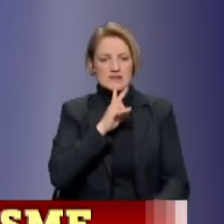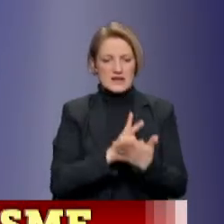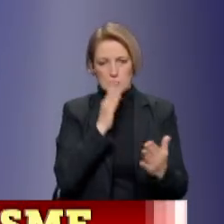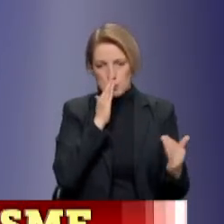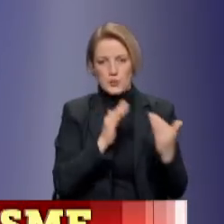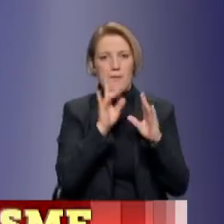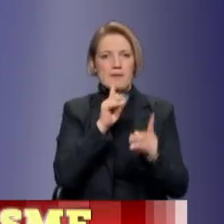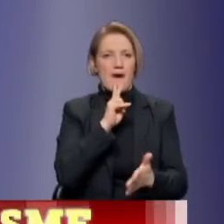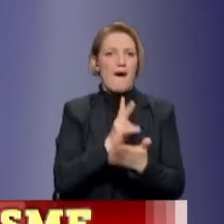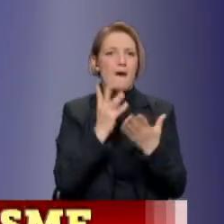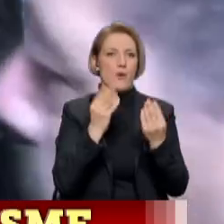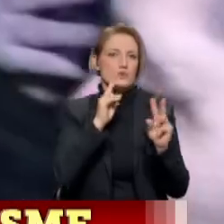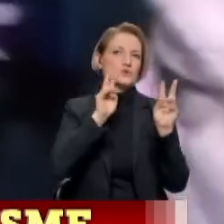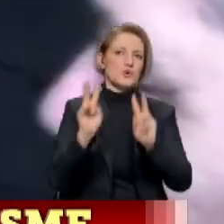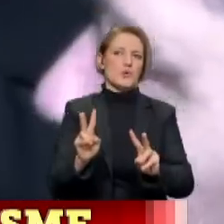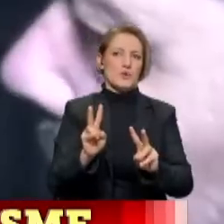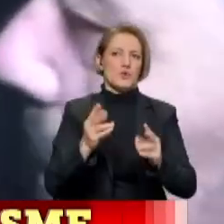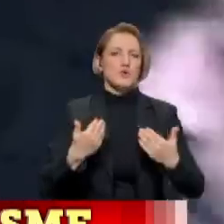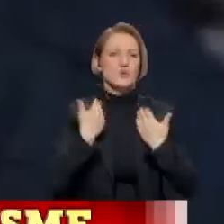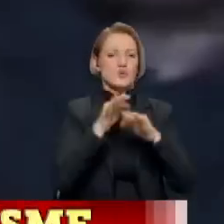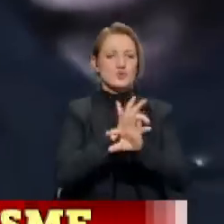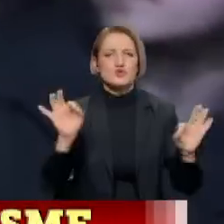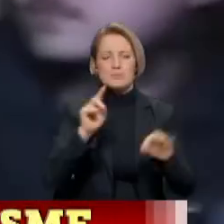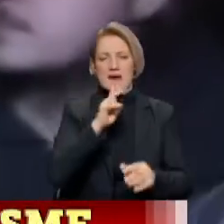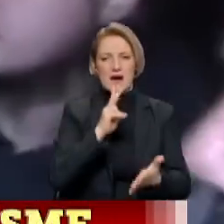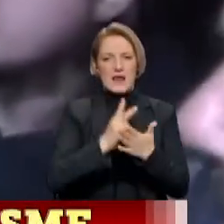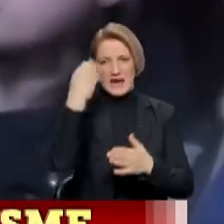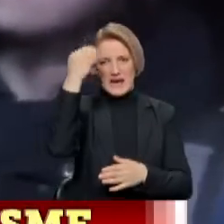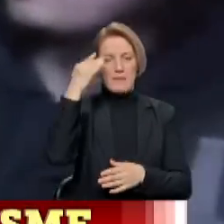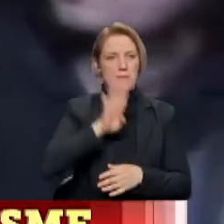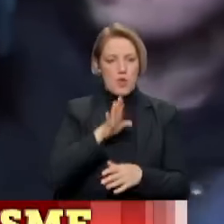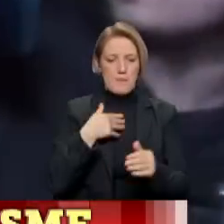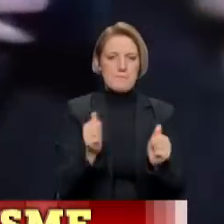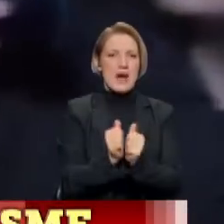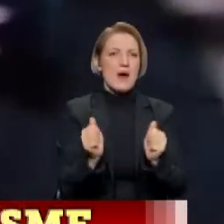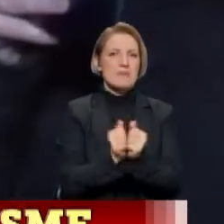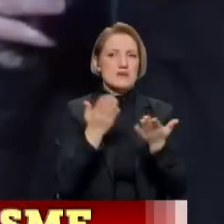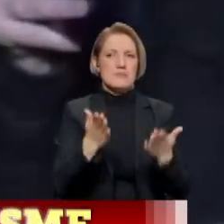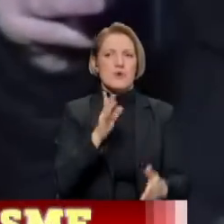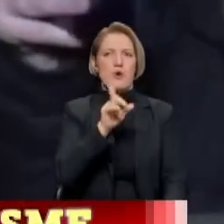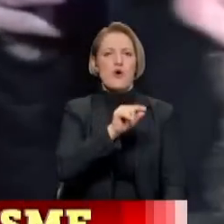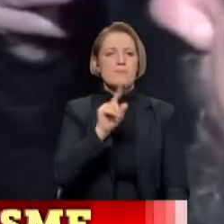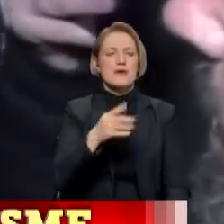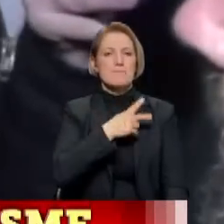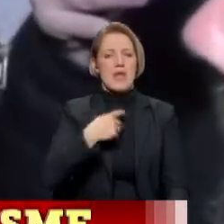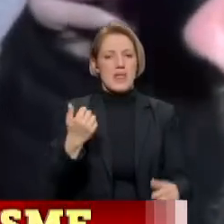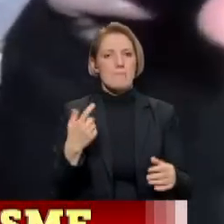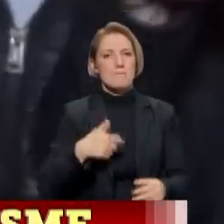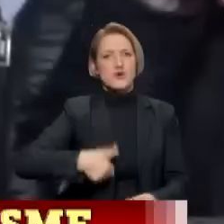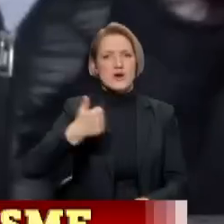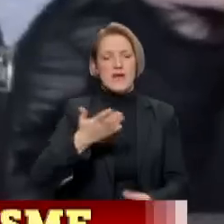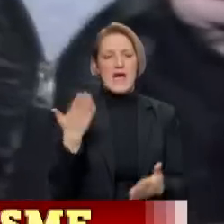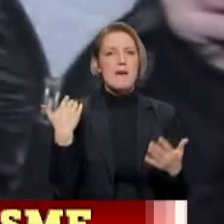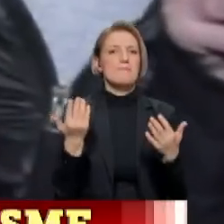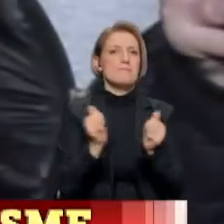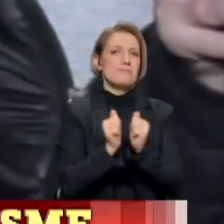uymayan bir karar olduğunu görüyoruz. Hukuksuz bir karar. Ekrem Bey'in yanındayız. 11 belediye başkanı hep beraber daha önce